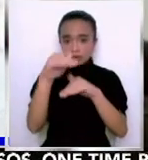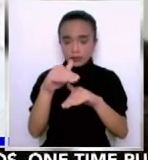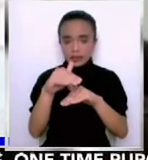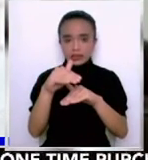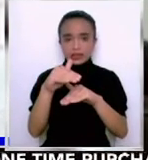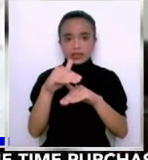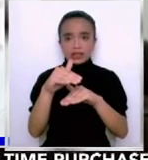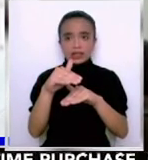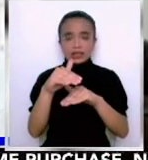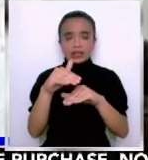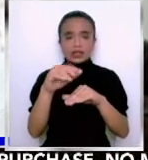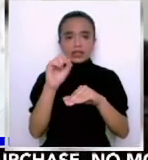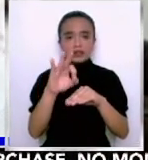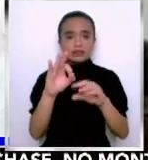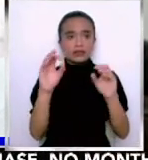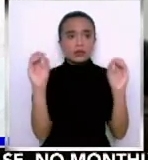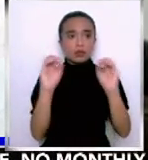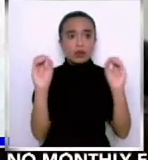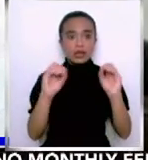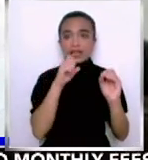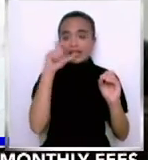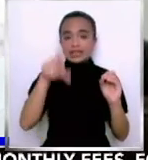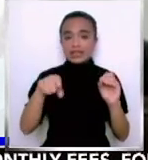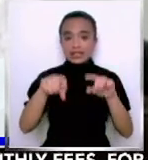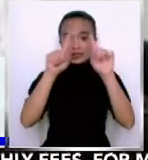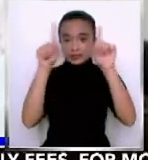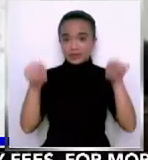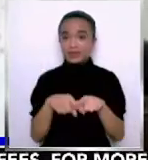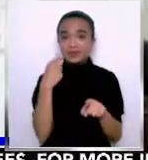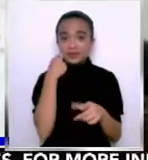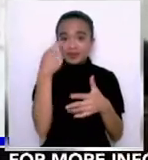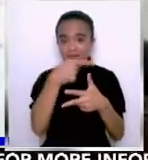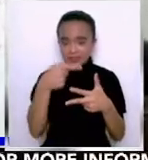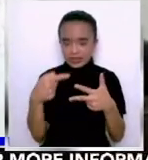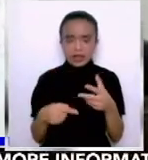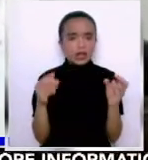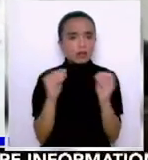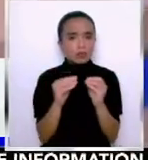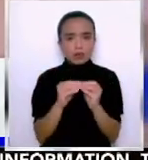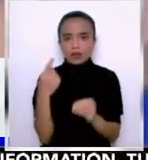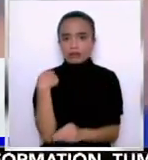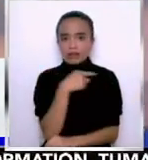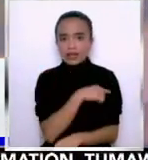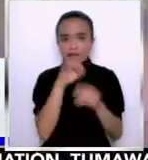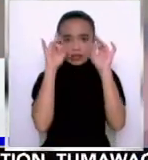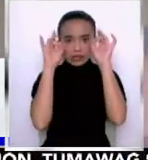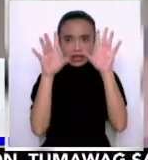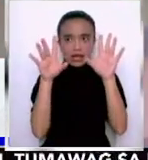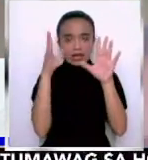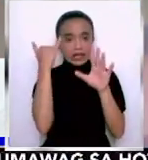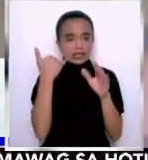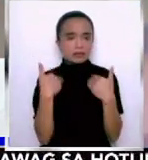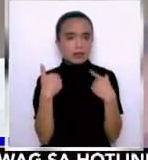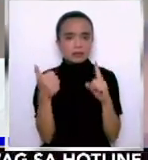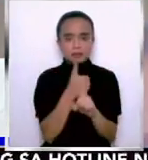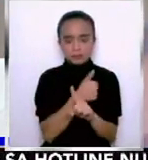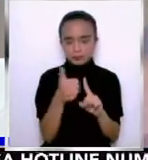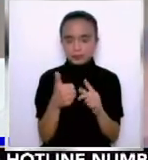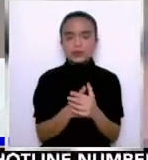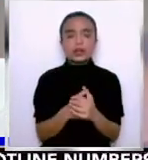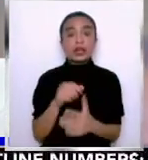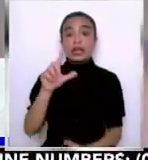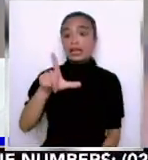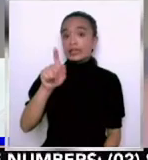doon sa three instances na nabanggit ko kanina. Mas lalo tayong delikado to abuses. Nakuha naman na raw ng LTO